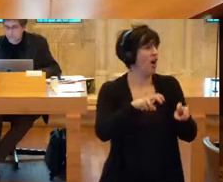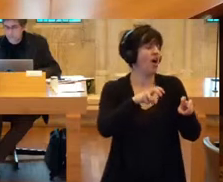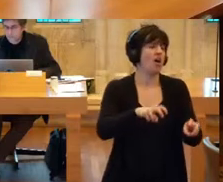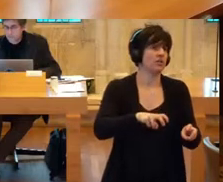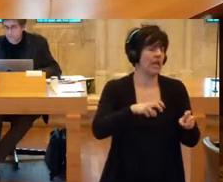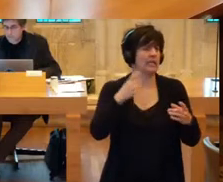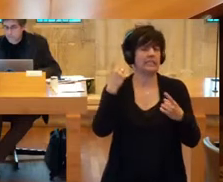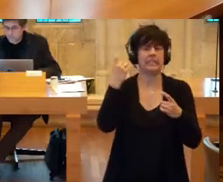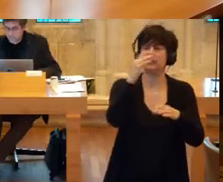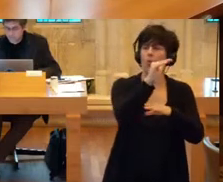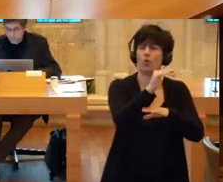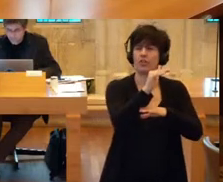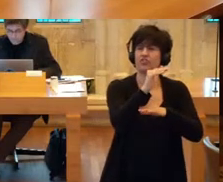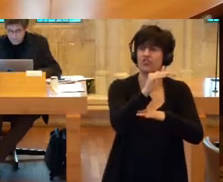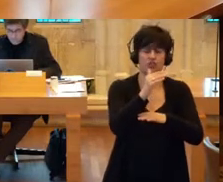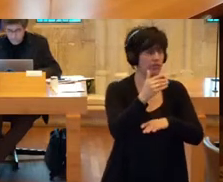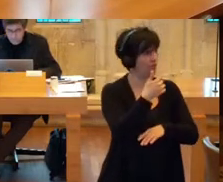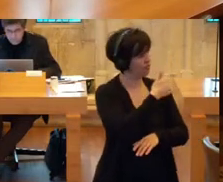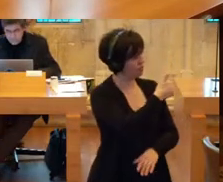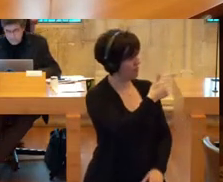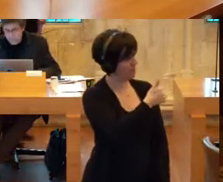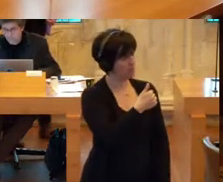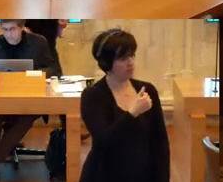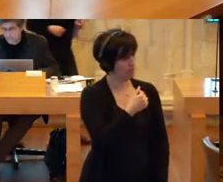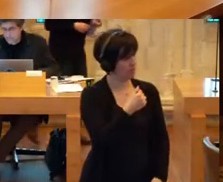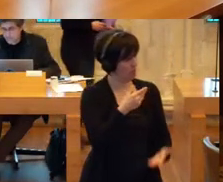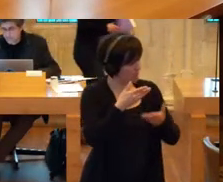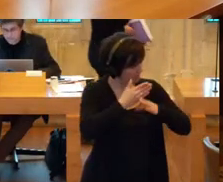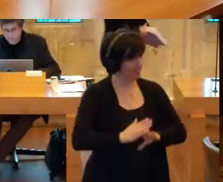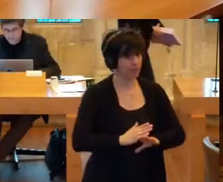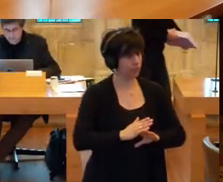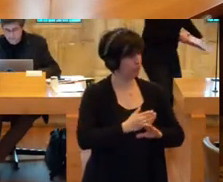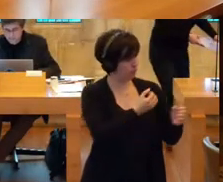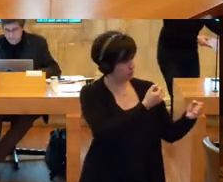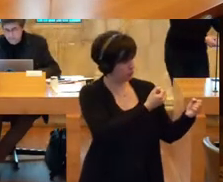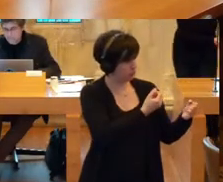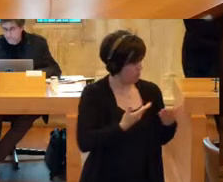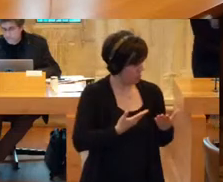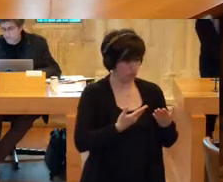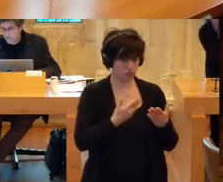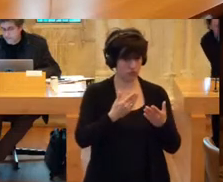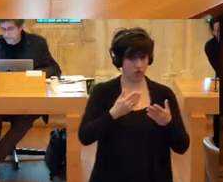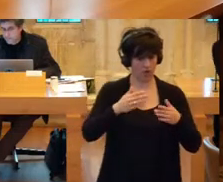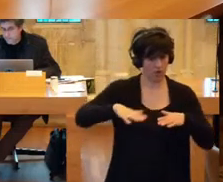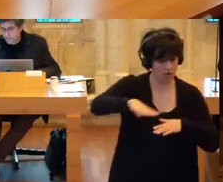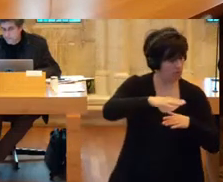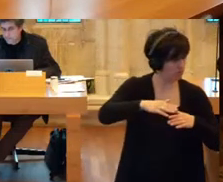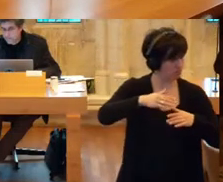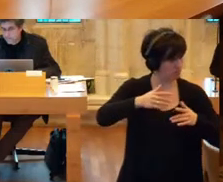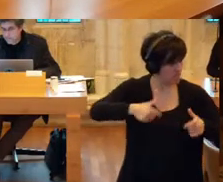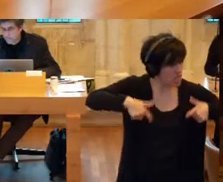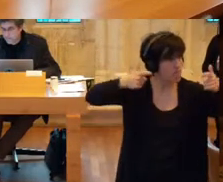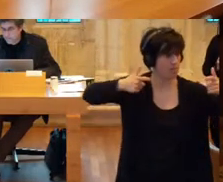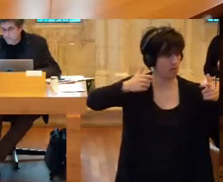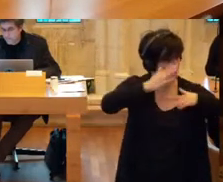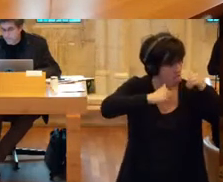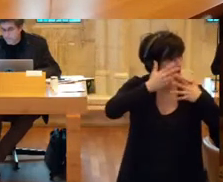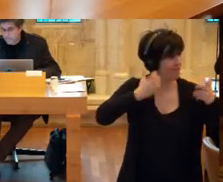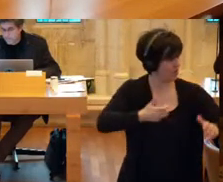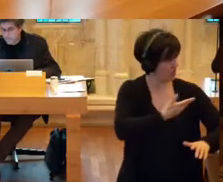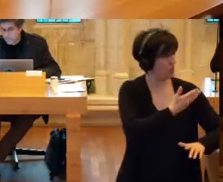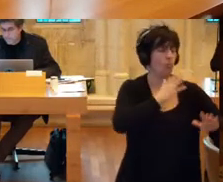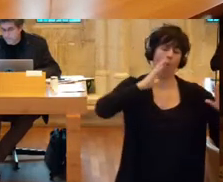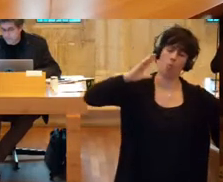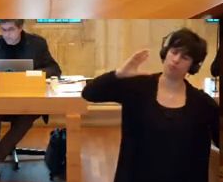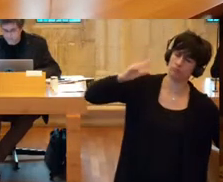aussi, vous prévoyez effectivement de construire des immeubles. Mais bon, là, parfois avec le temps, effectivement, avec les